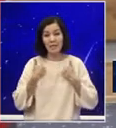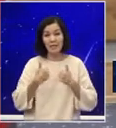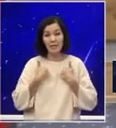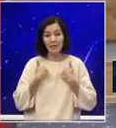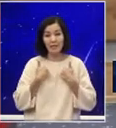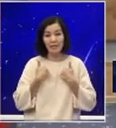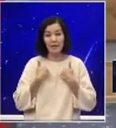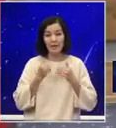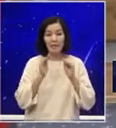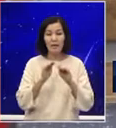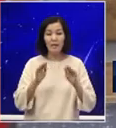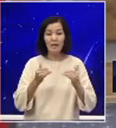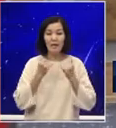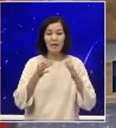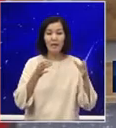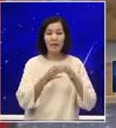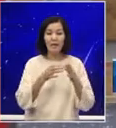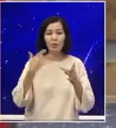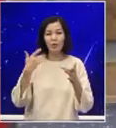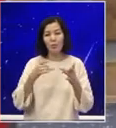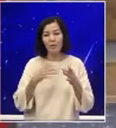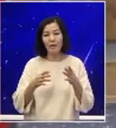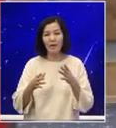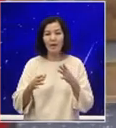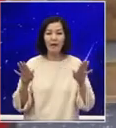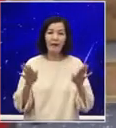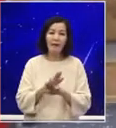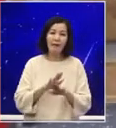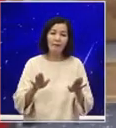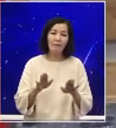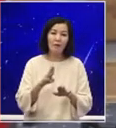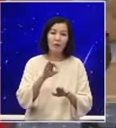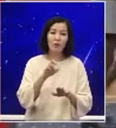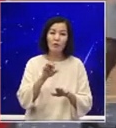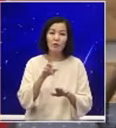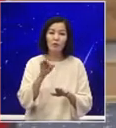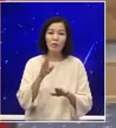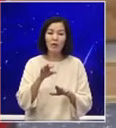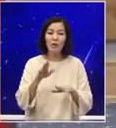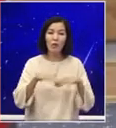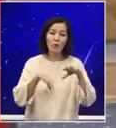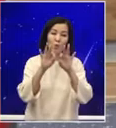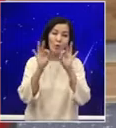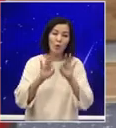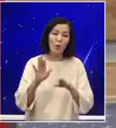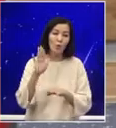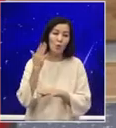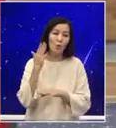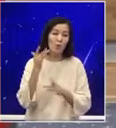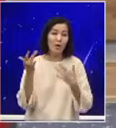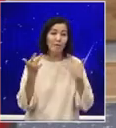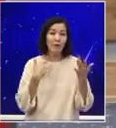арнайы үйірмелер, ол яғни домбыра, ән, тоғыз құмала, қол өнері, қуыршақ театры және бірінші